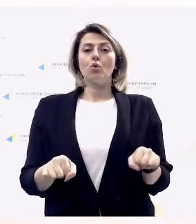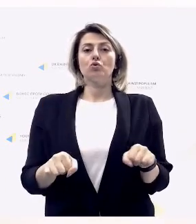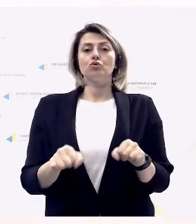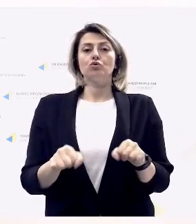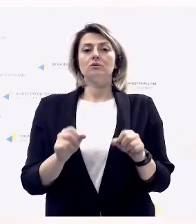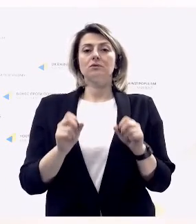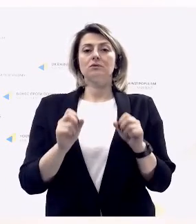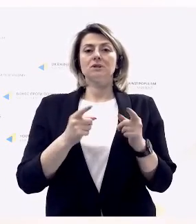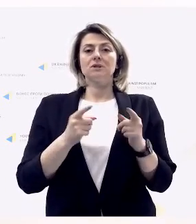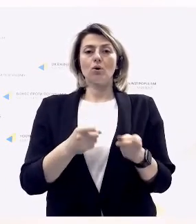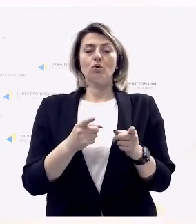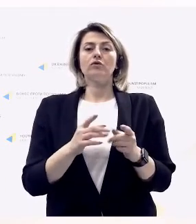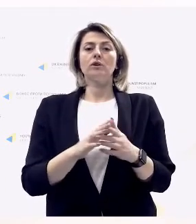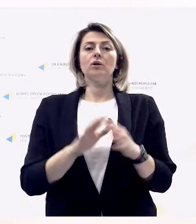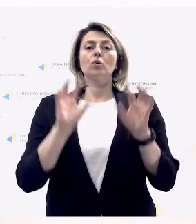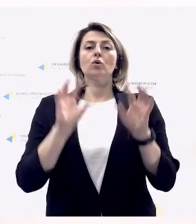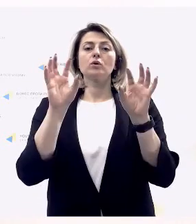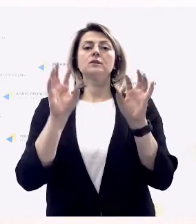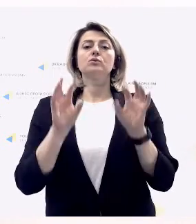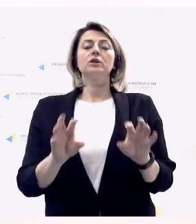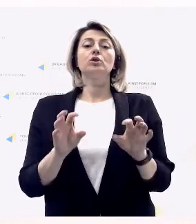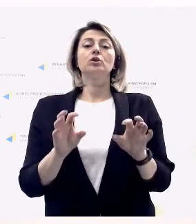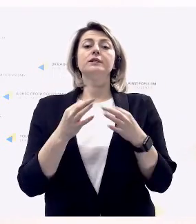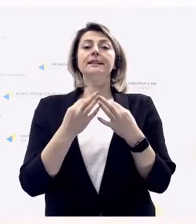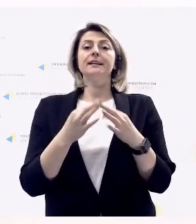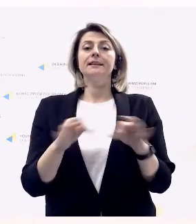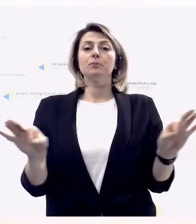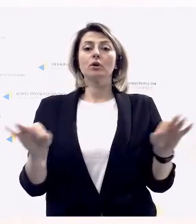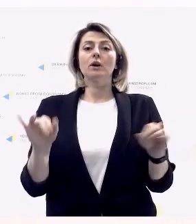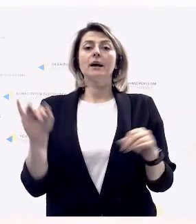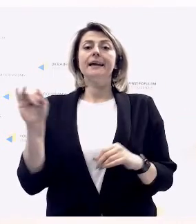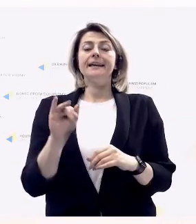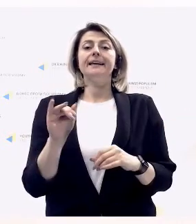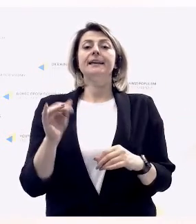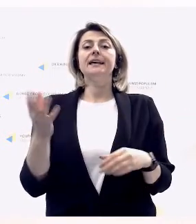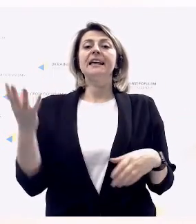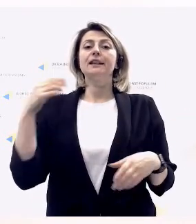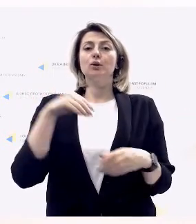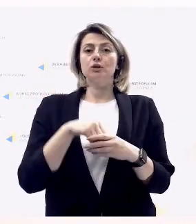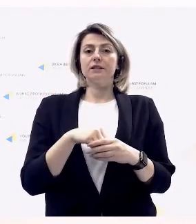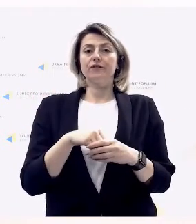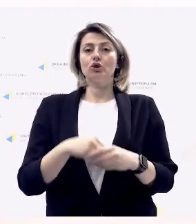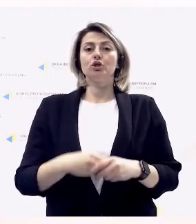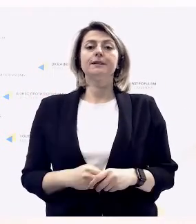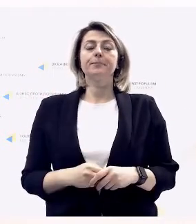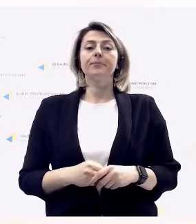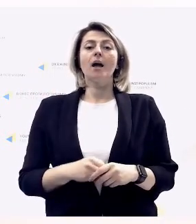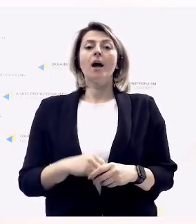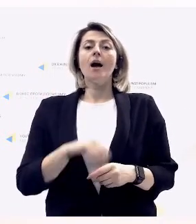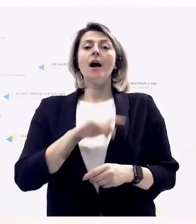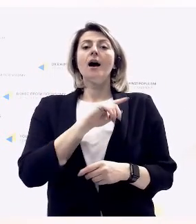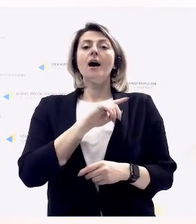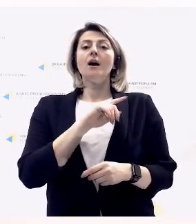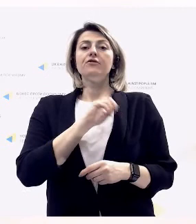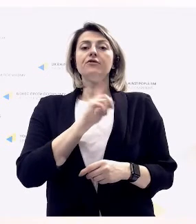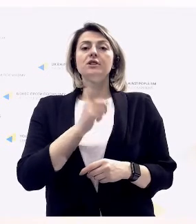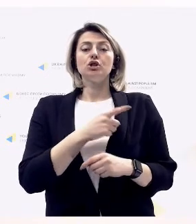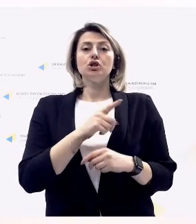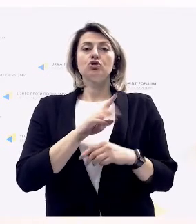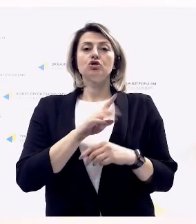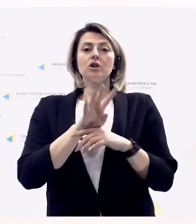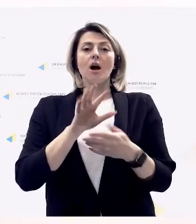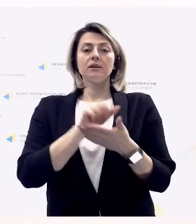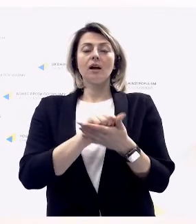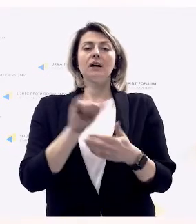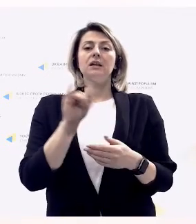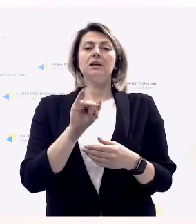загрожувати конституційній демократії і інклюзивності. Фізичні атаки і застосування